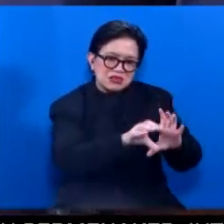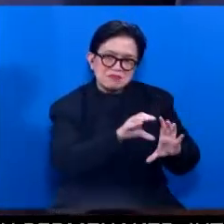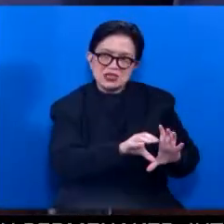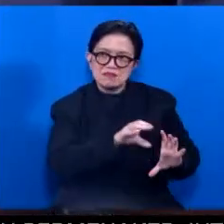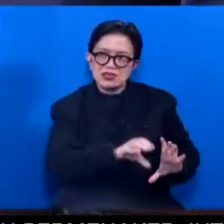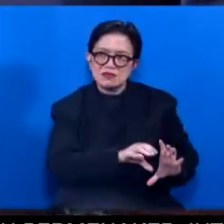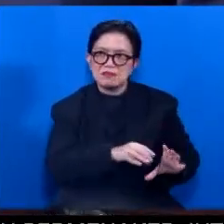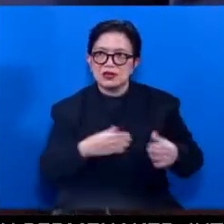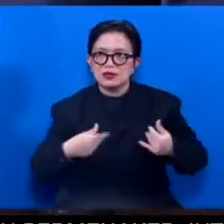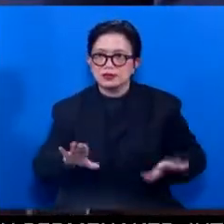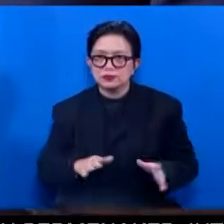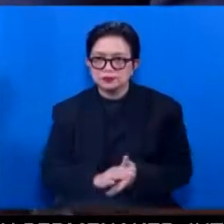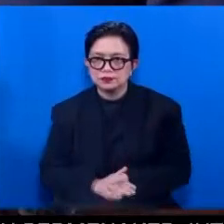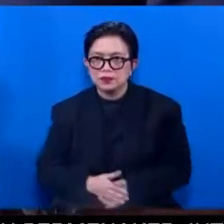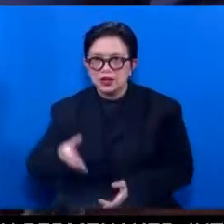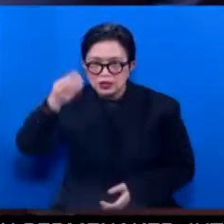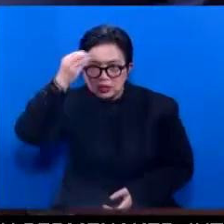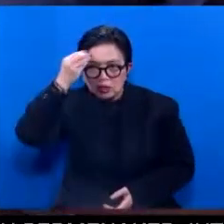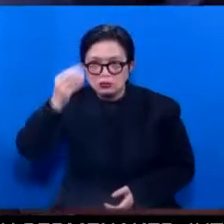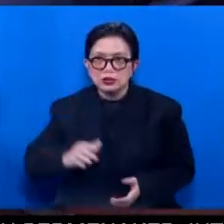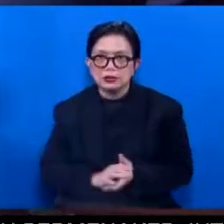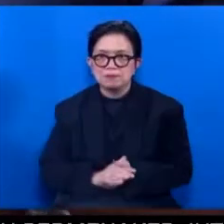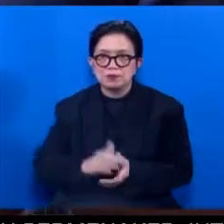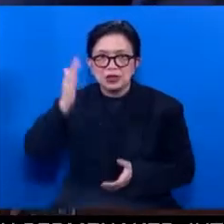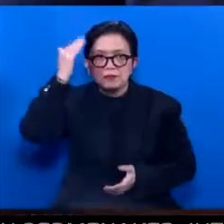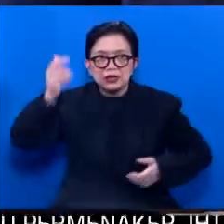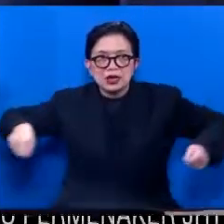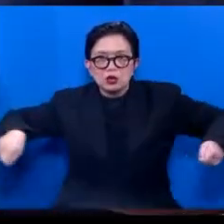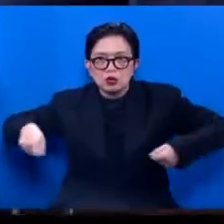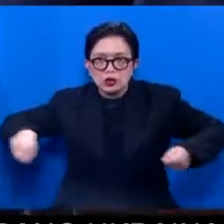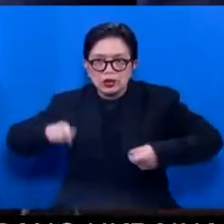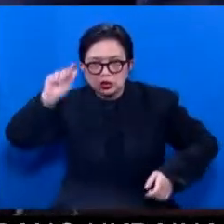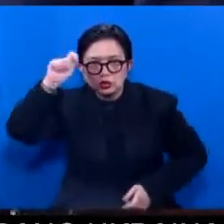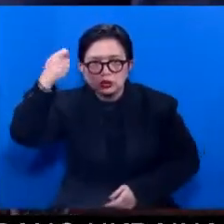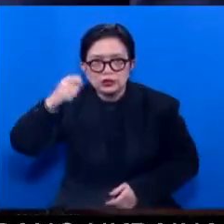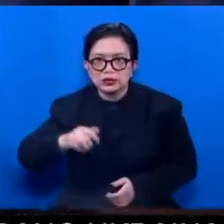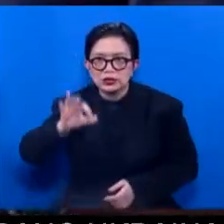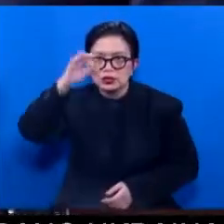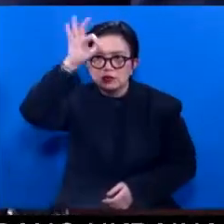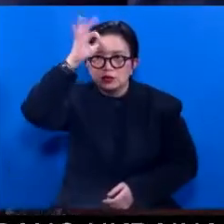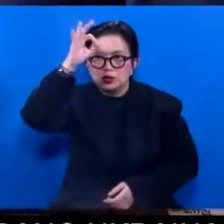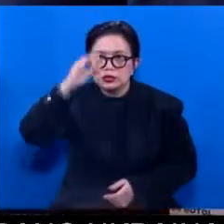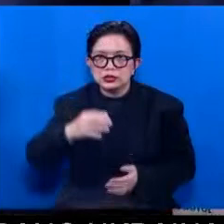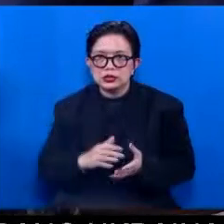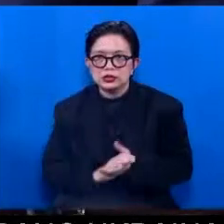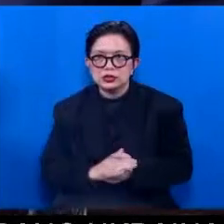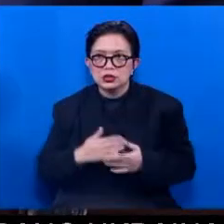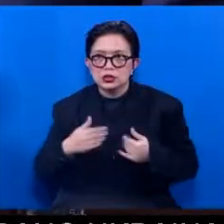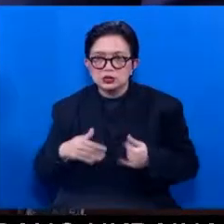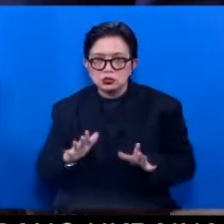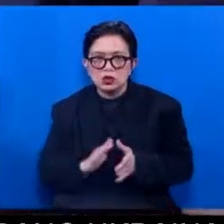di berita-berita bahwa minyak goreng langka. Polda NTT sudah mulai panik